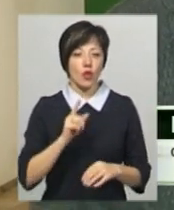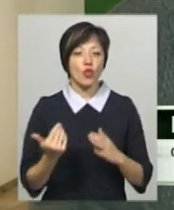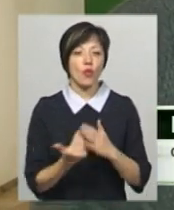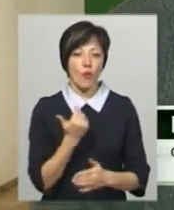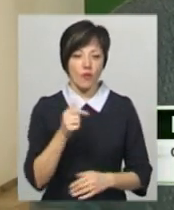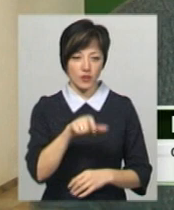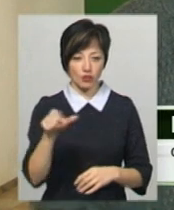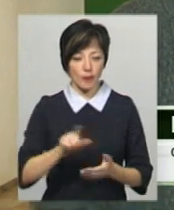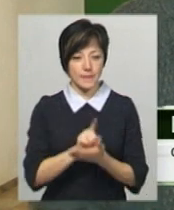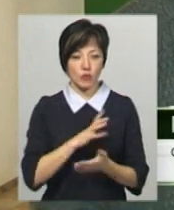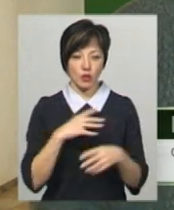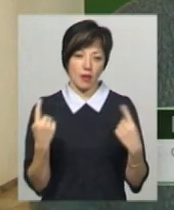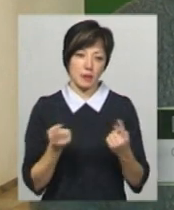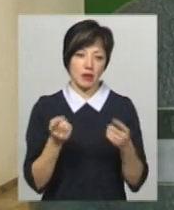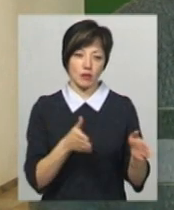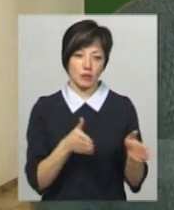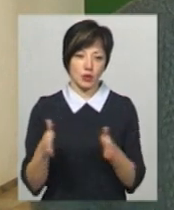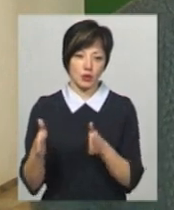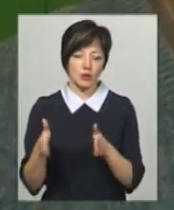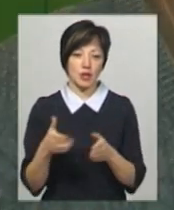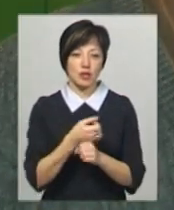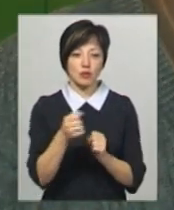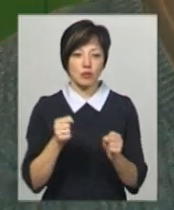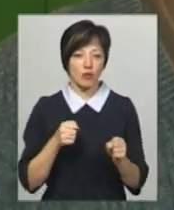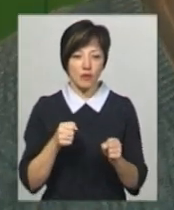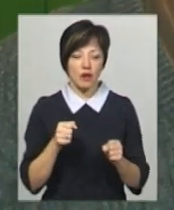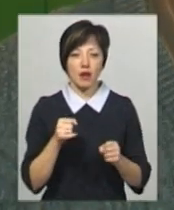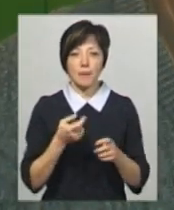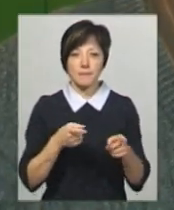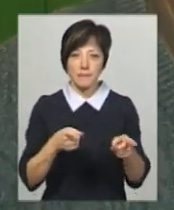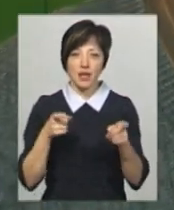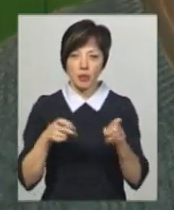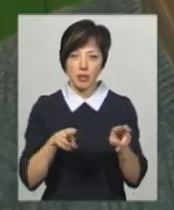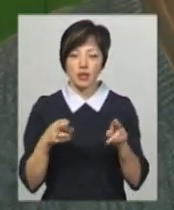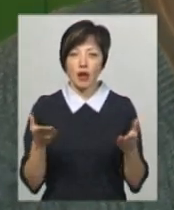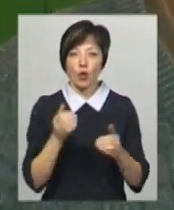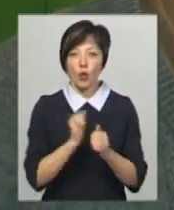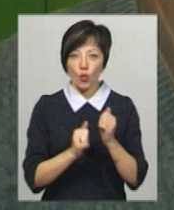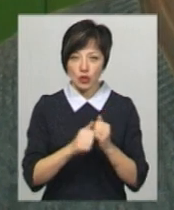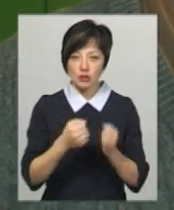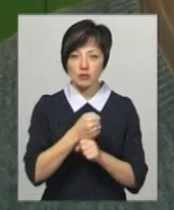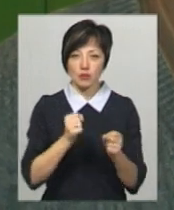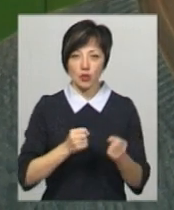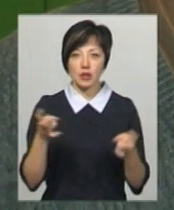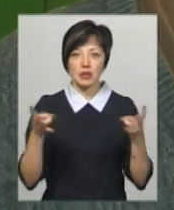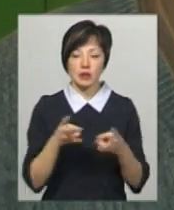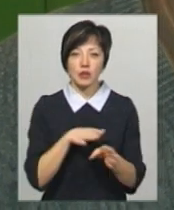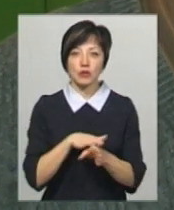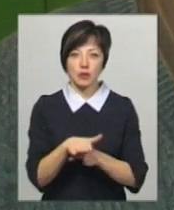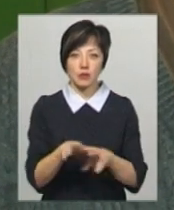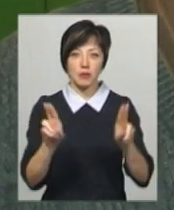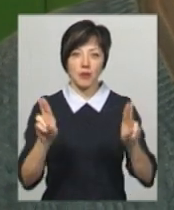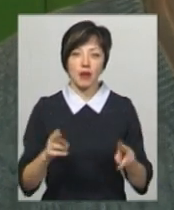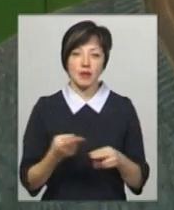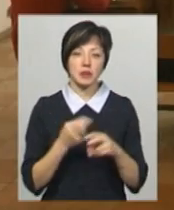вони мають бути елементарно підготовлені. Зброя – пневматична гвинтівка, і як і кожна зброя, з нею треба дотримуватися